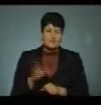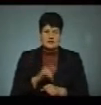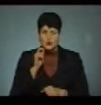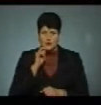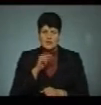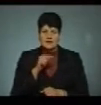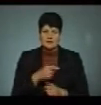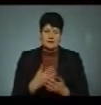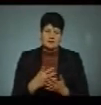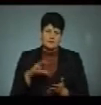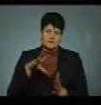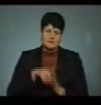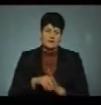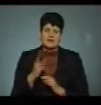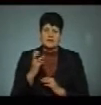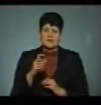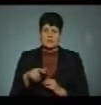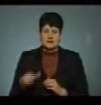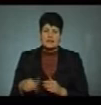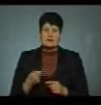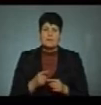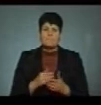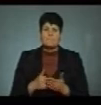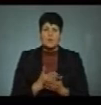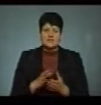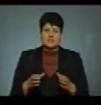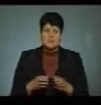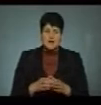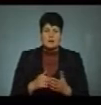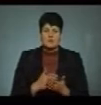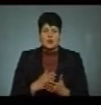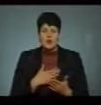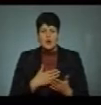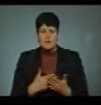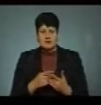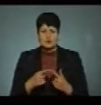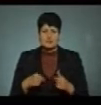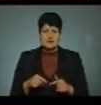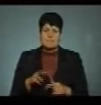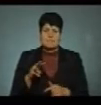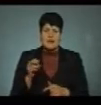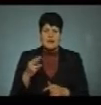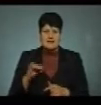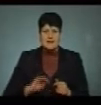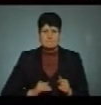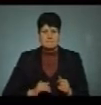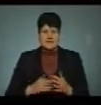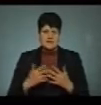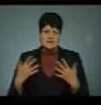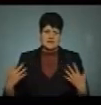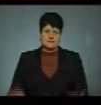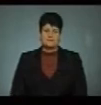понад 300 осіб. Клієнтами є політичні партії, політики, органи влади, громадські організації, медіа, бізнес, розповів Олексій